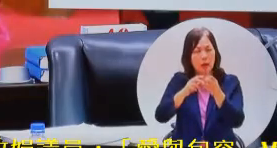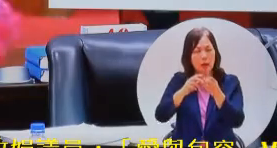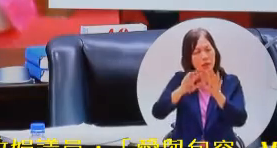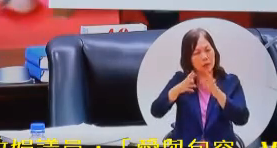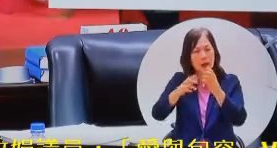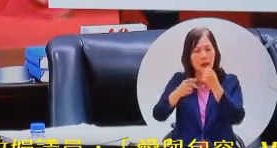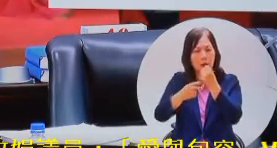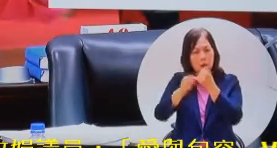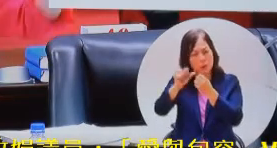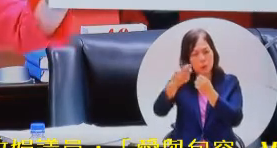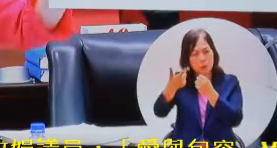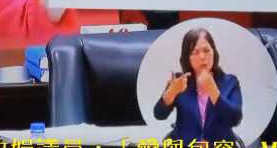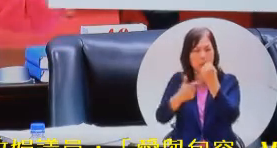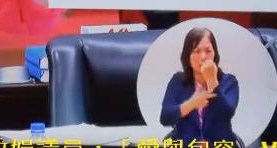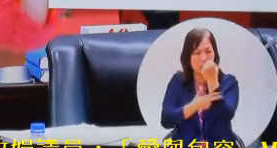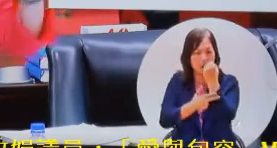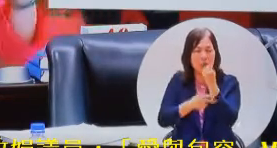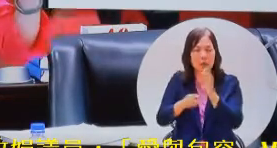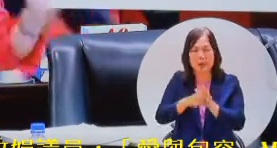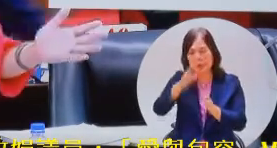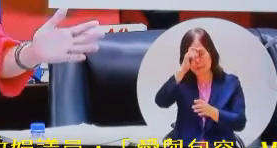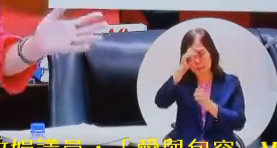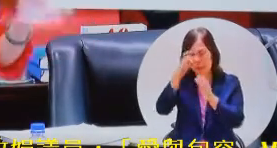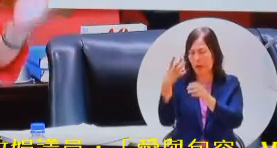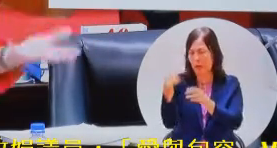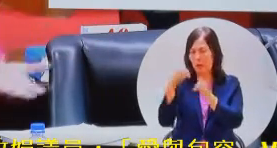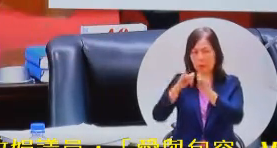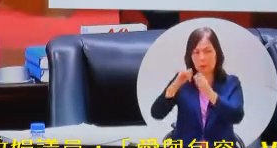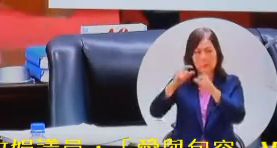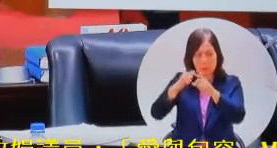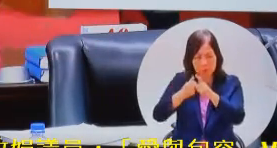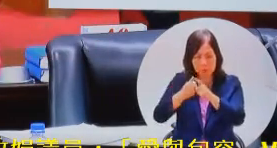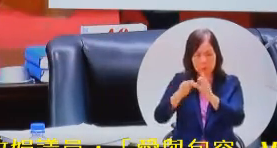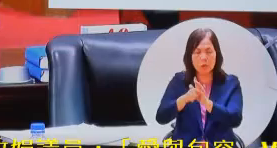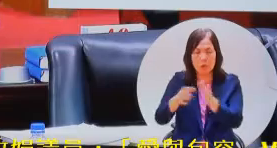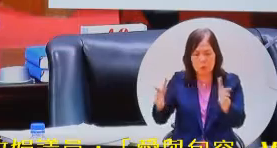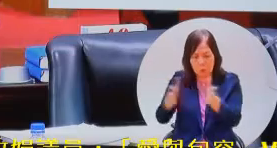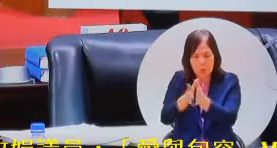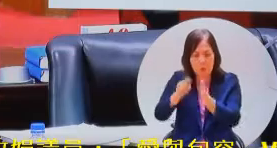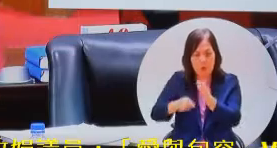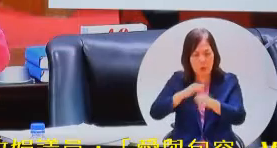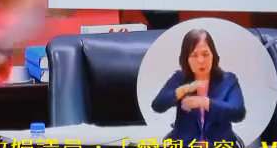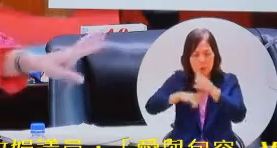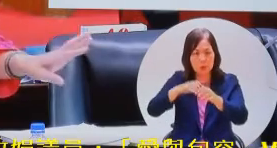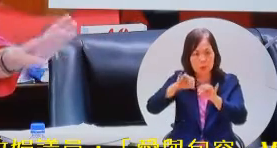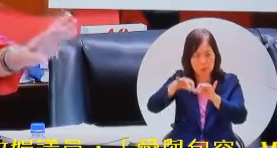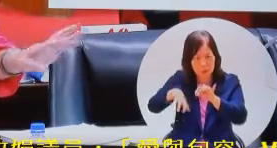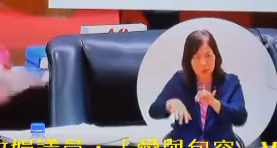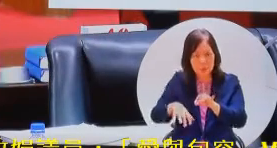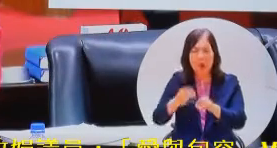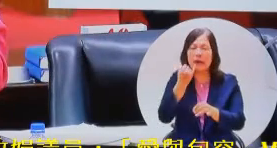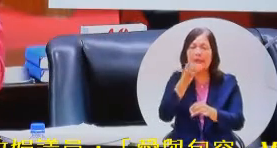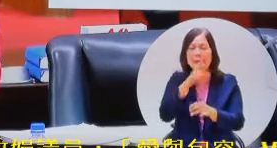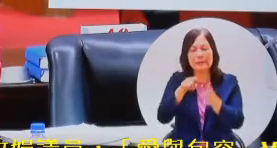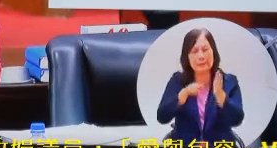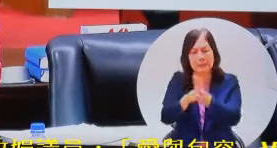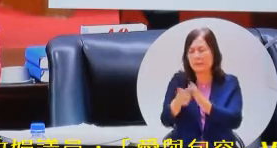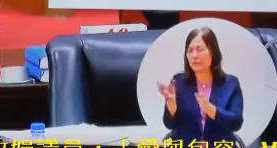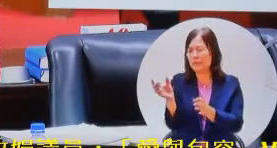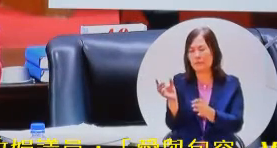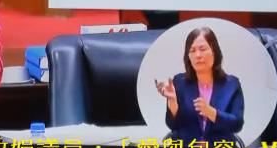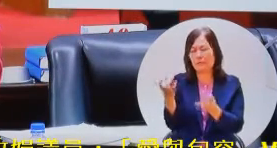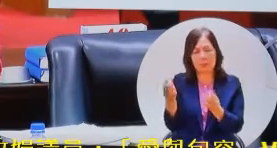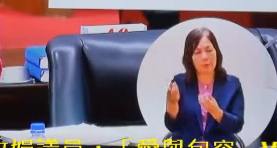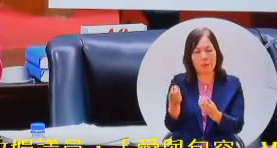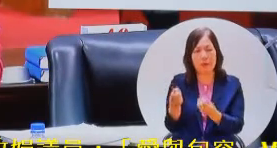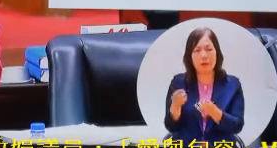边有一个老旧社区能够有一个群聚能够让你们活动的空间，但是一直都没有，甚管我们在